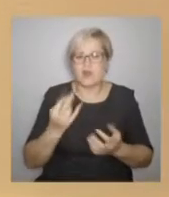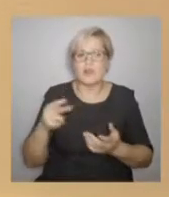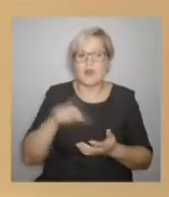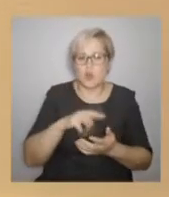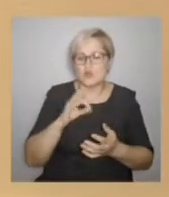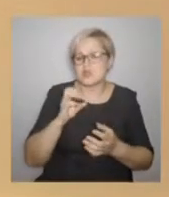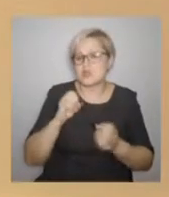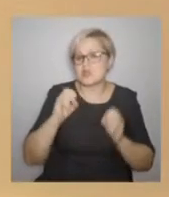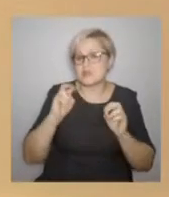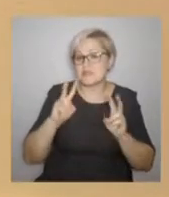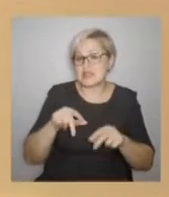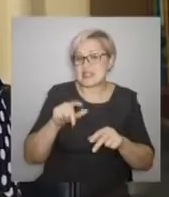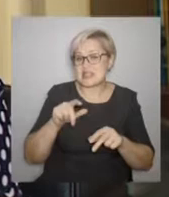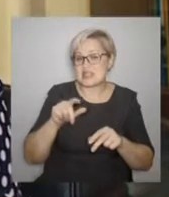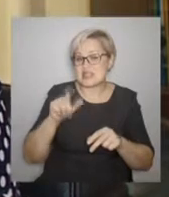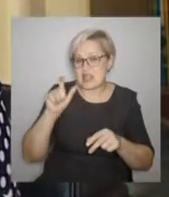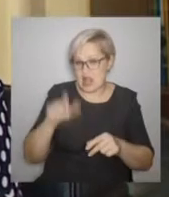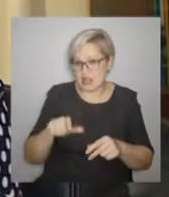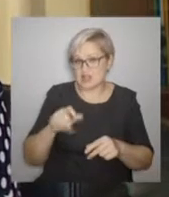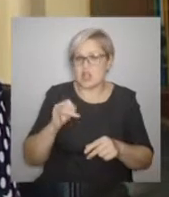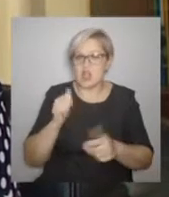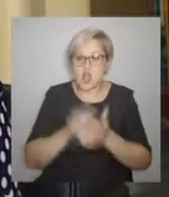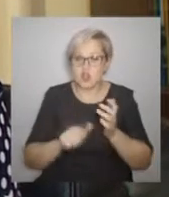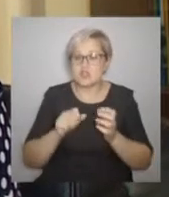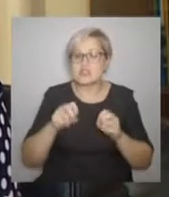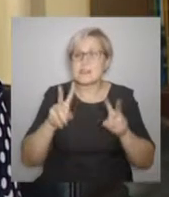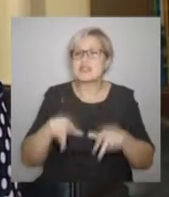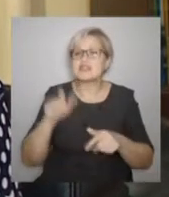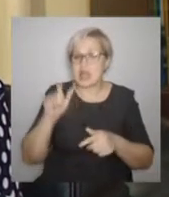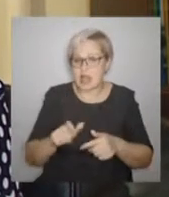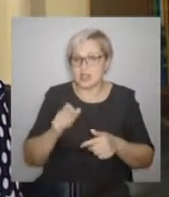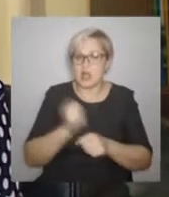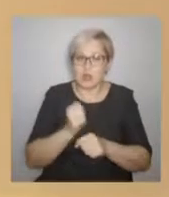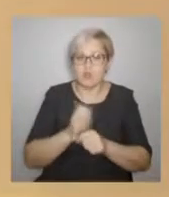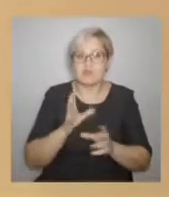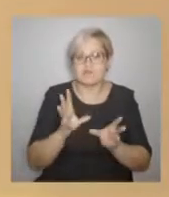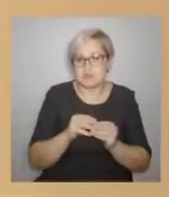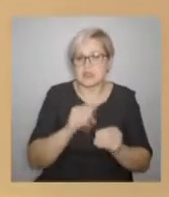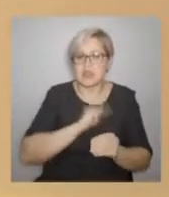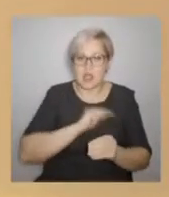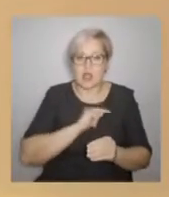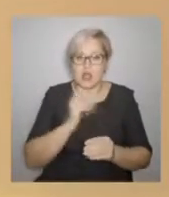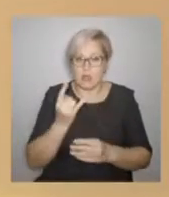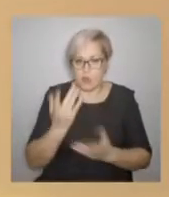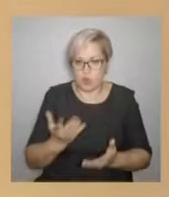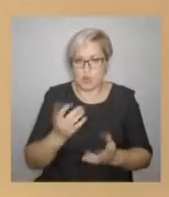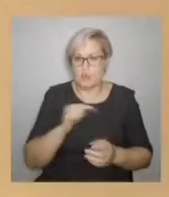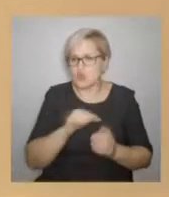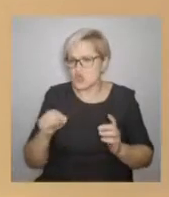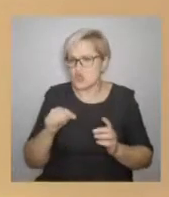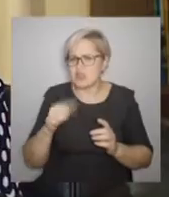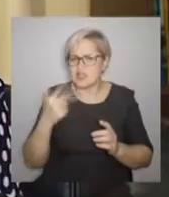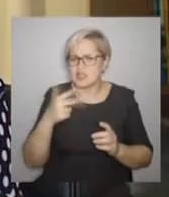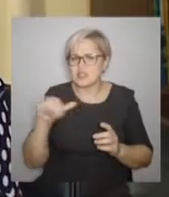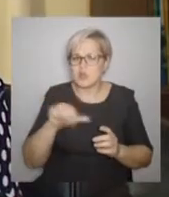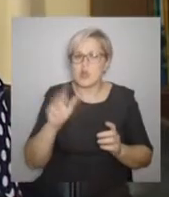вообще? Час, два, три? Ребенок находится в течение 2 часов. Таким образом, он нас посещает в